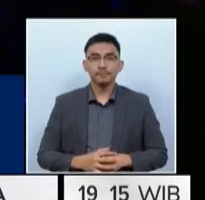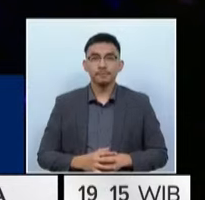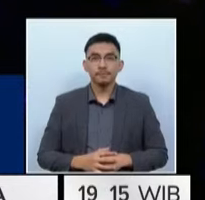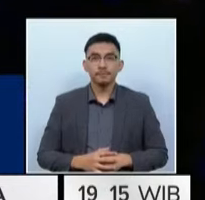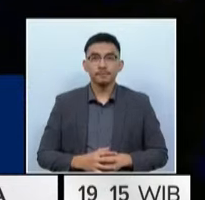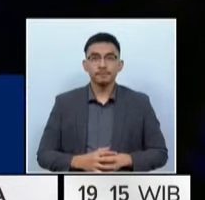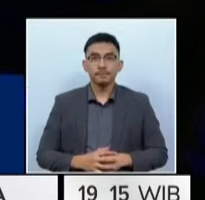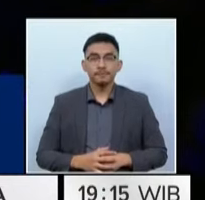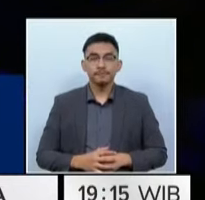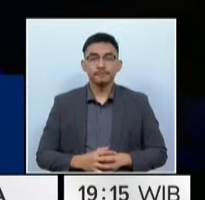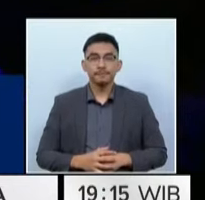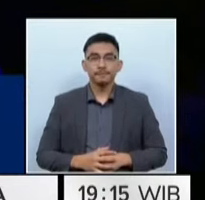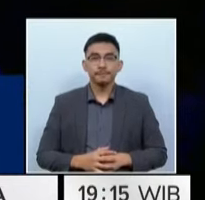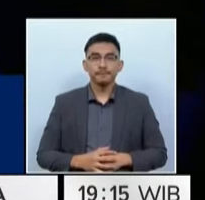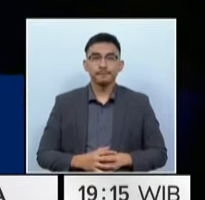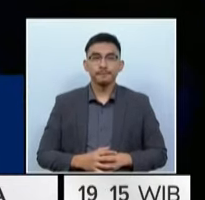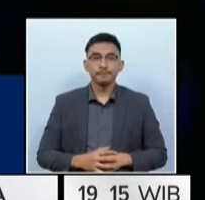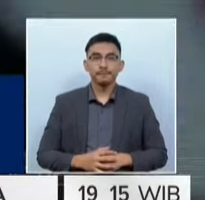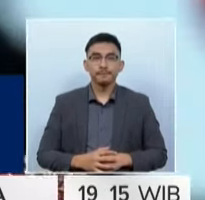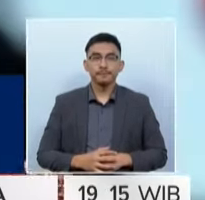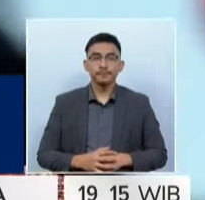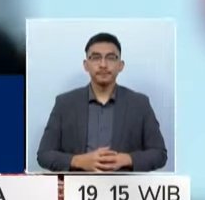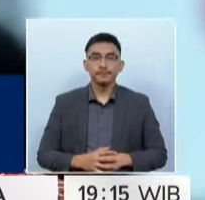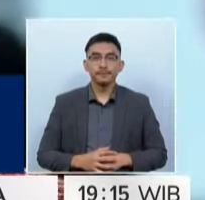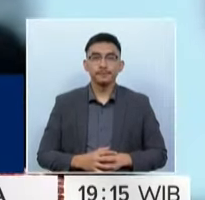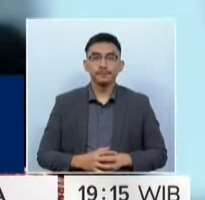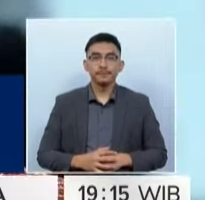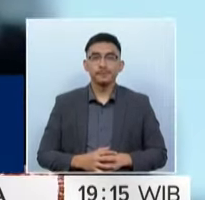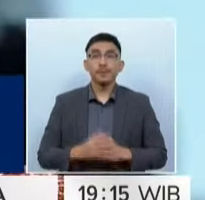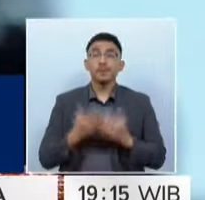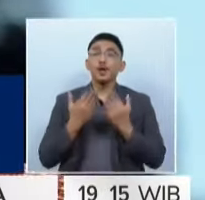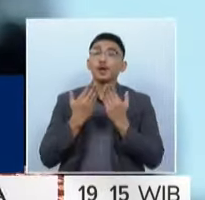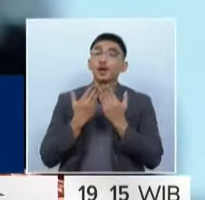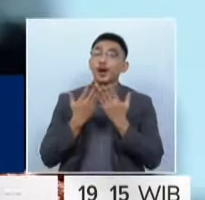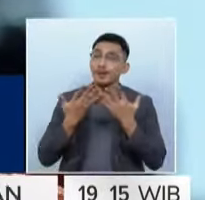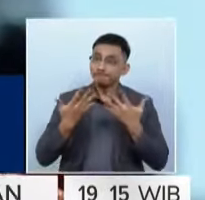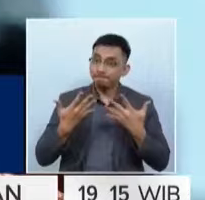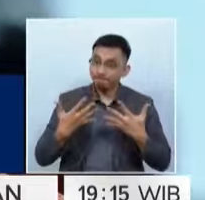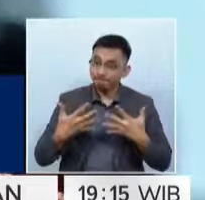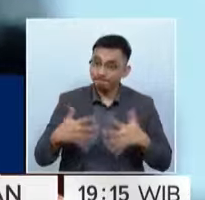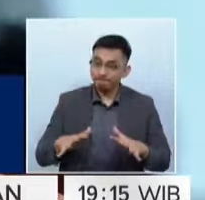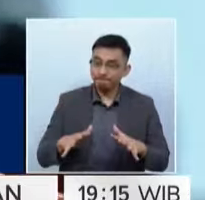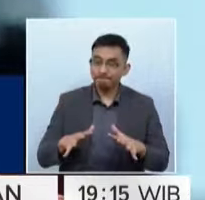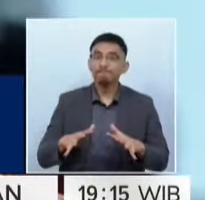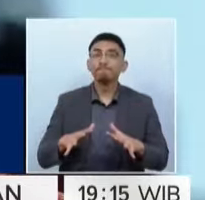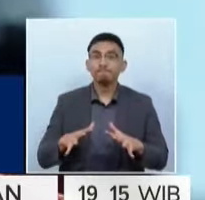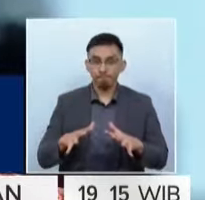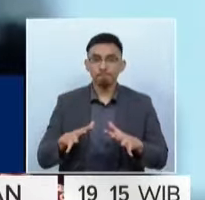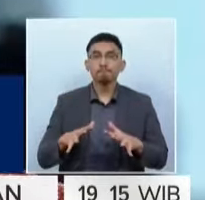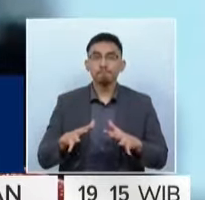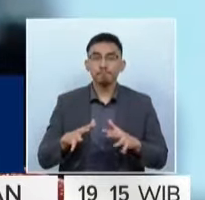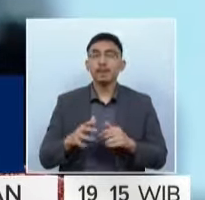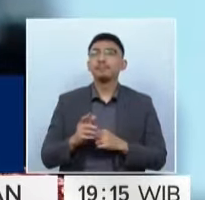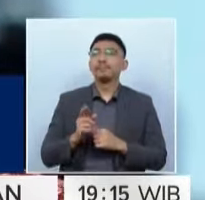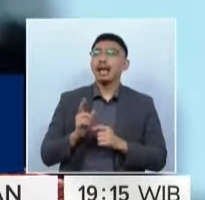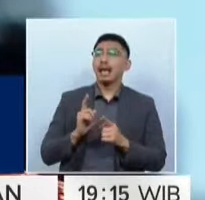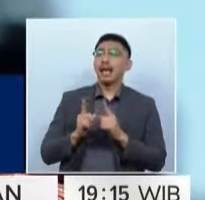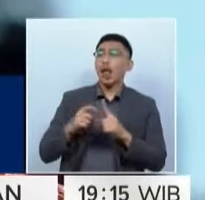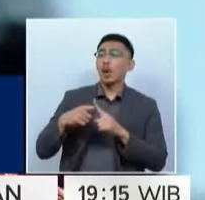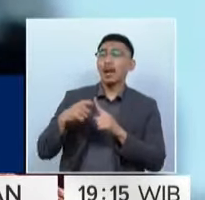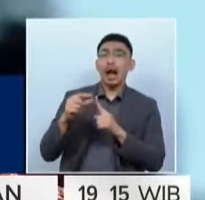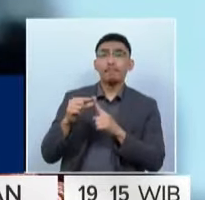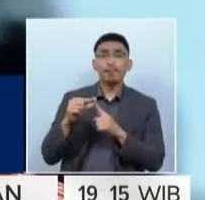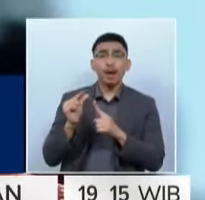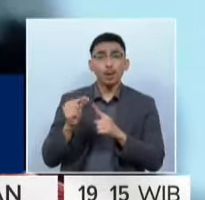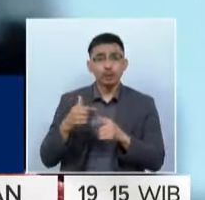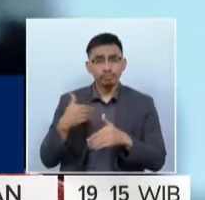am Berdoa selesai sekiranya ada kekurangan KPU dalam menyelenggarakan debat kami